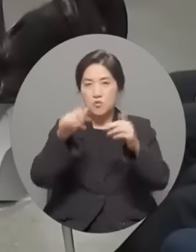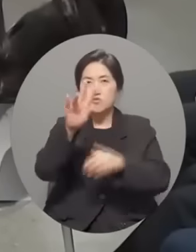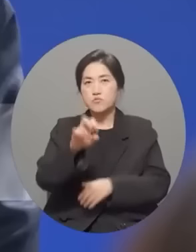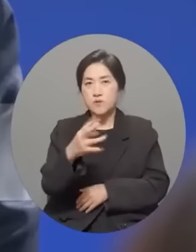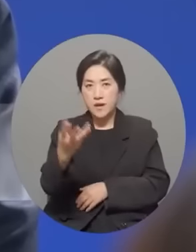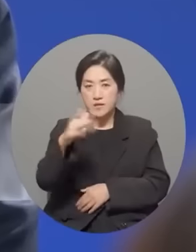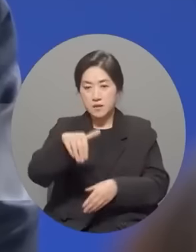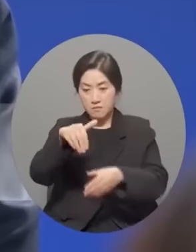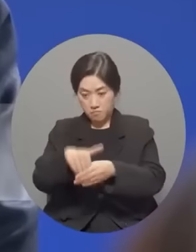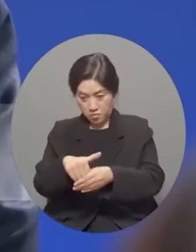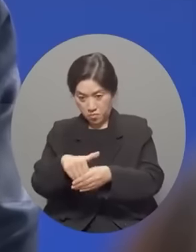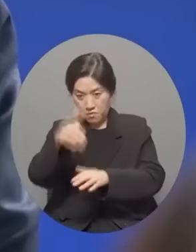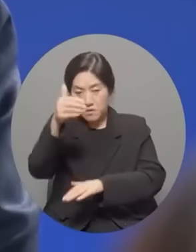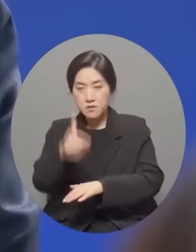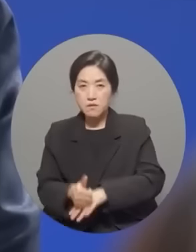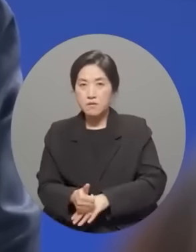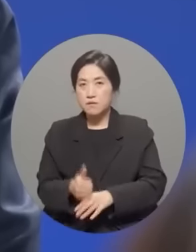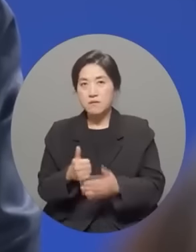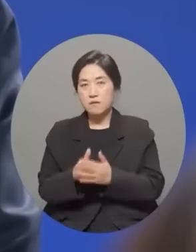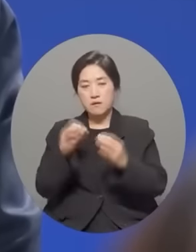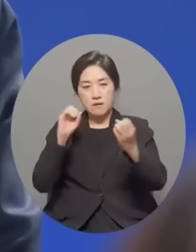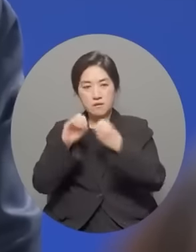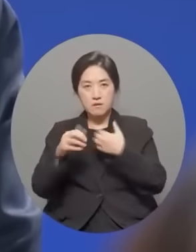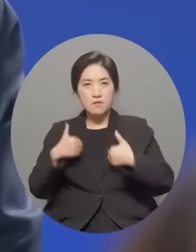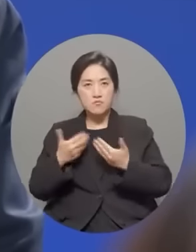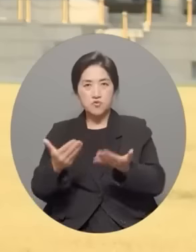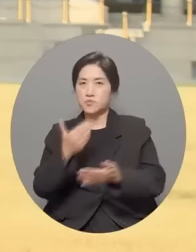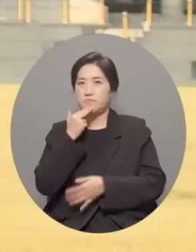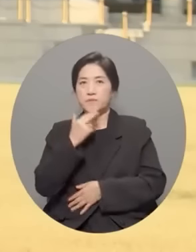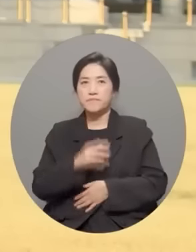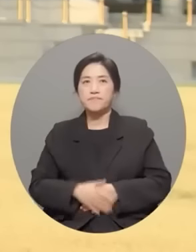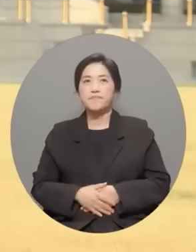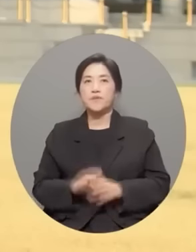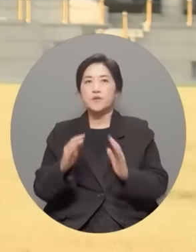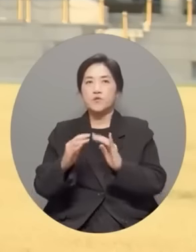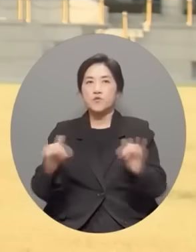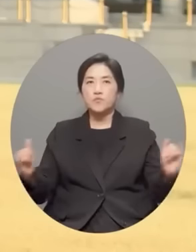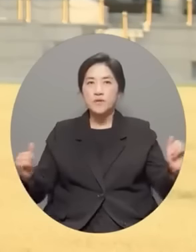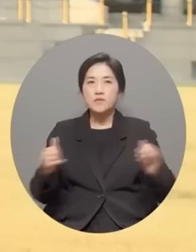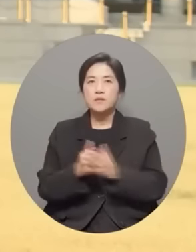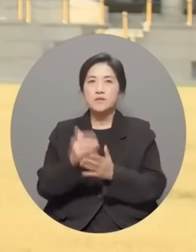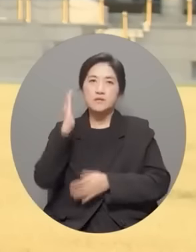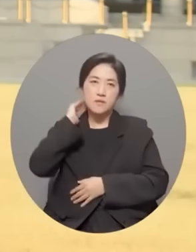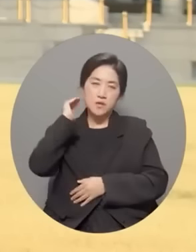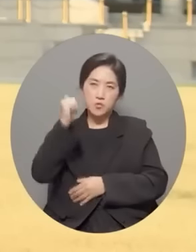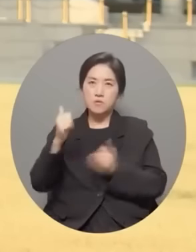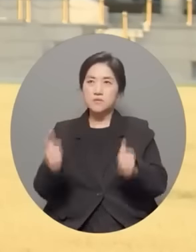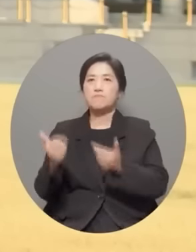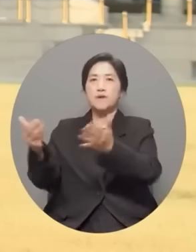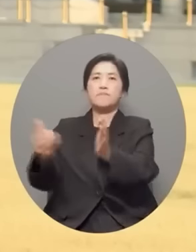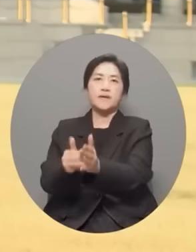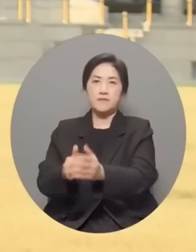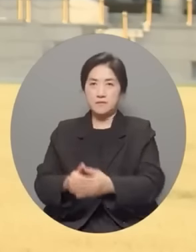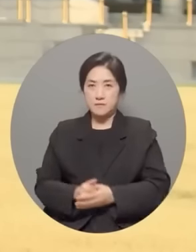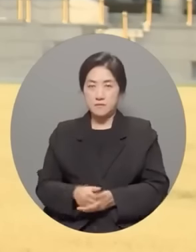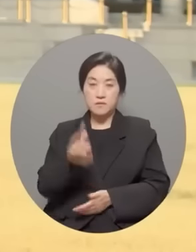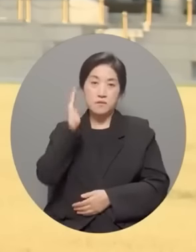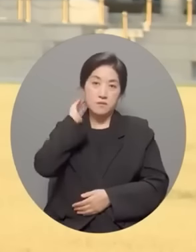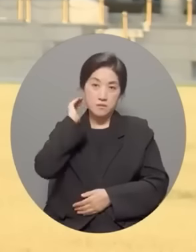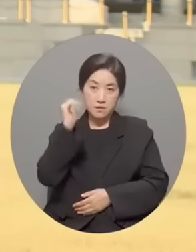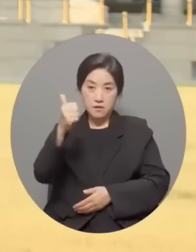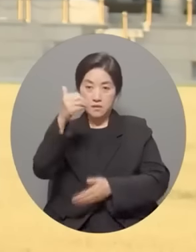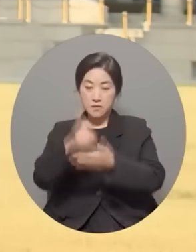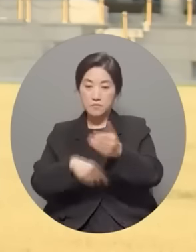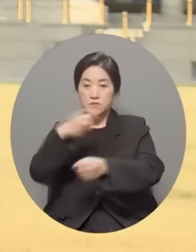표심으로 드러난 민심은 호응하지 않았습니다. 국민은 대통령을 심판했습니다. 대통령의